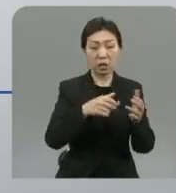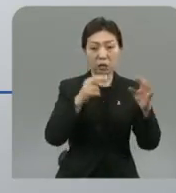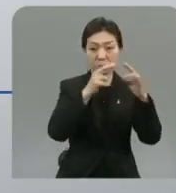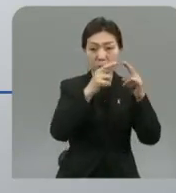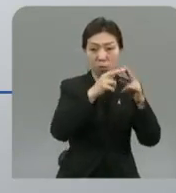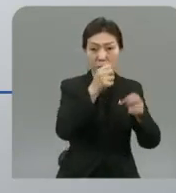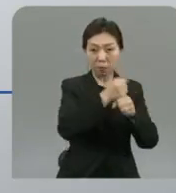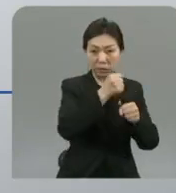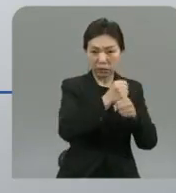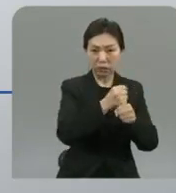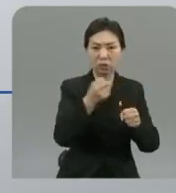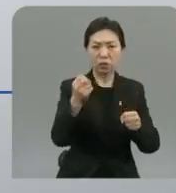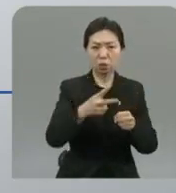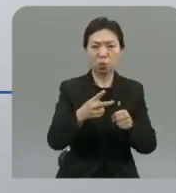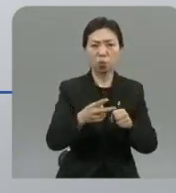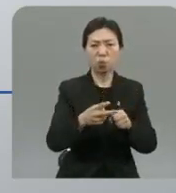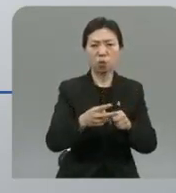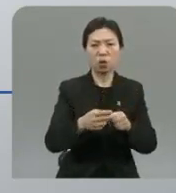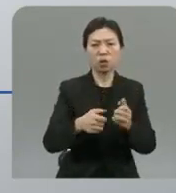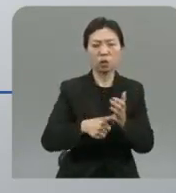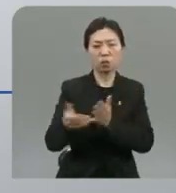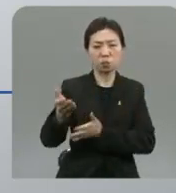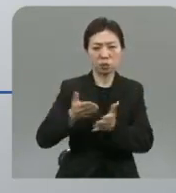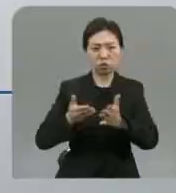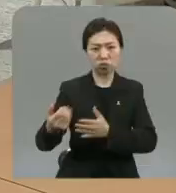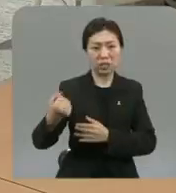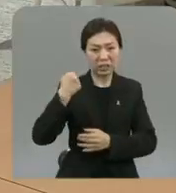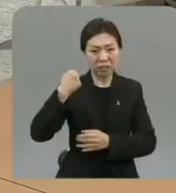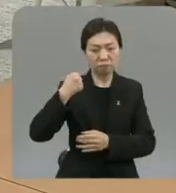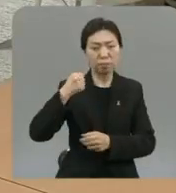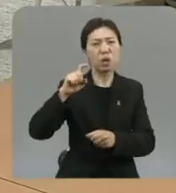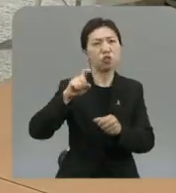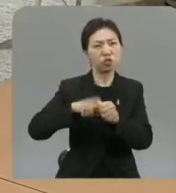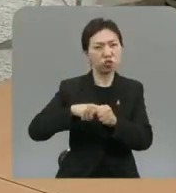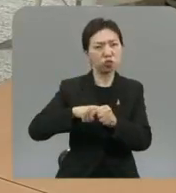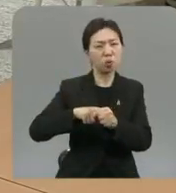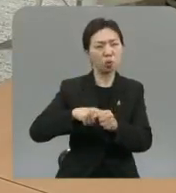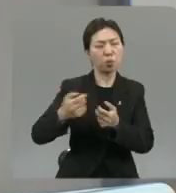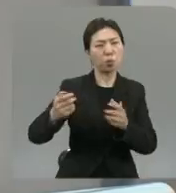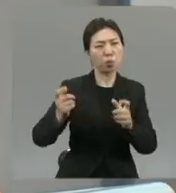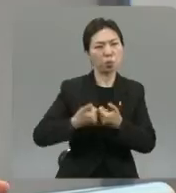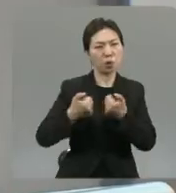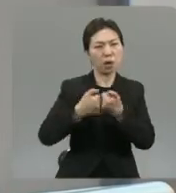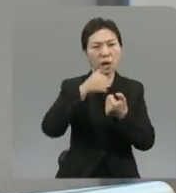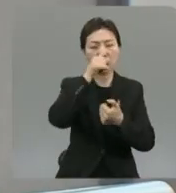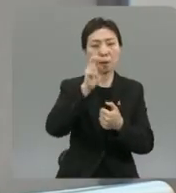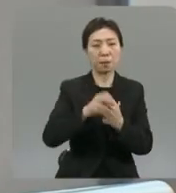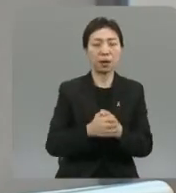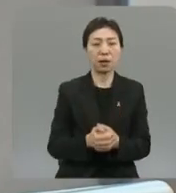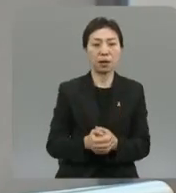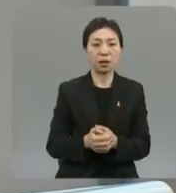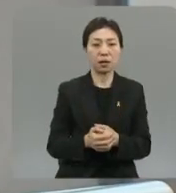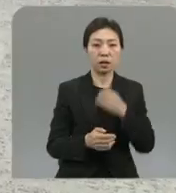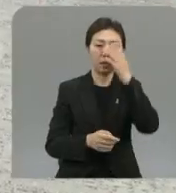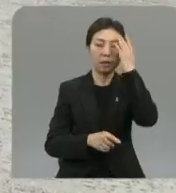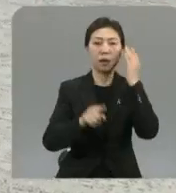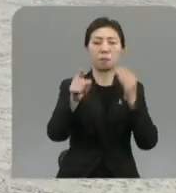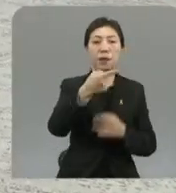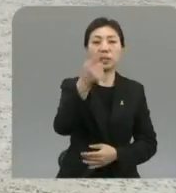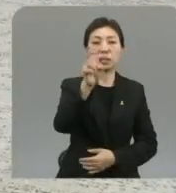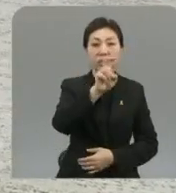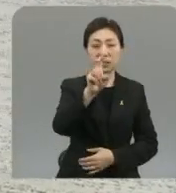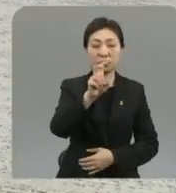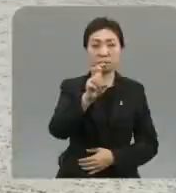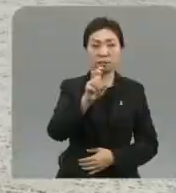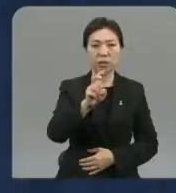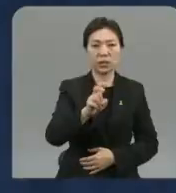にアメリカの核兵器が配備されています韓半島についてはこれまで通り核の配備は